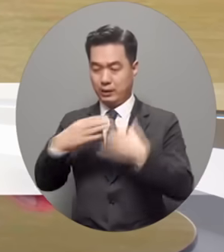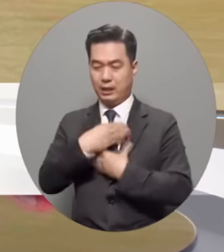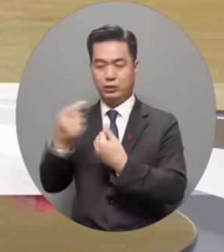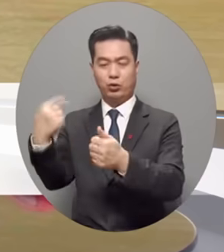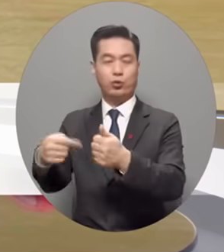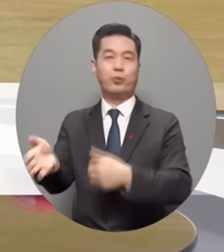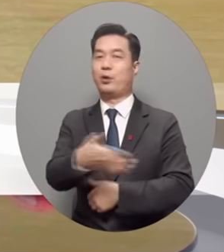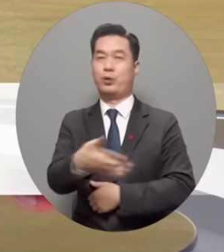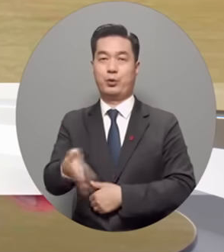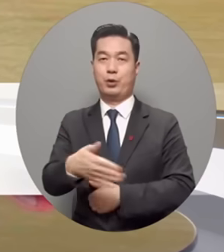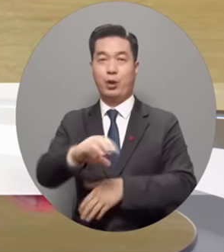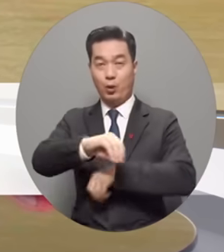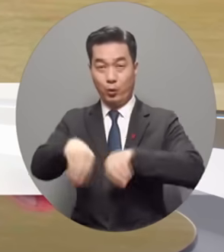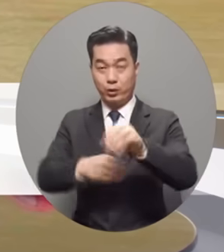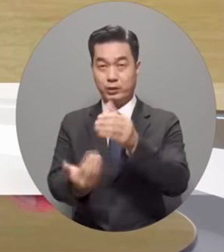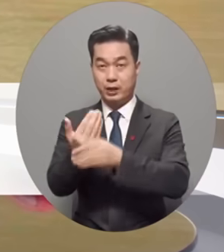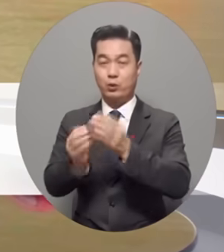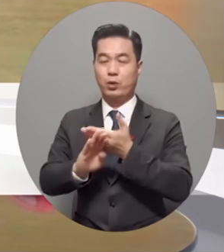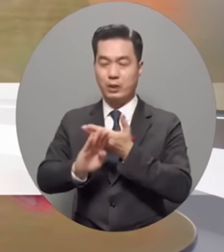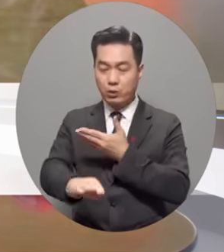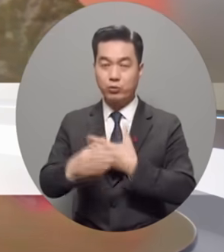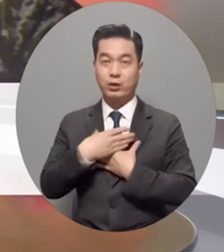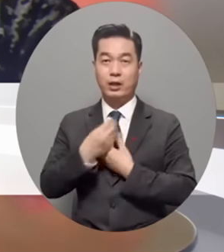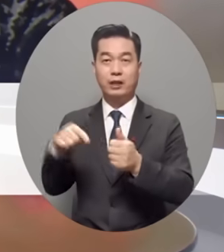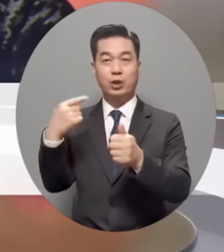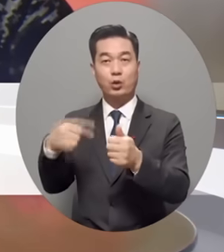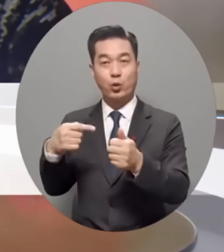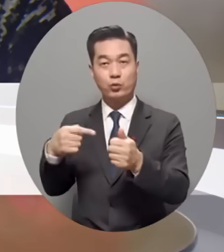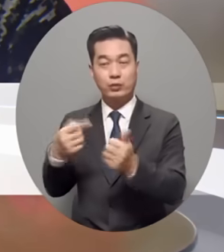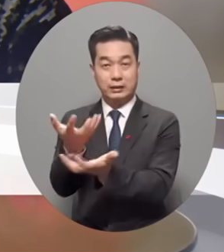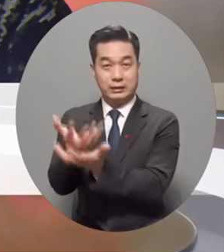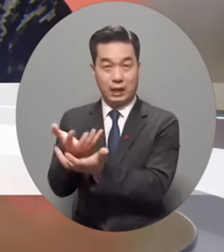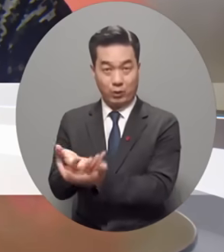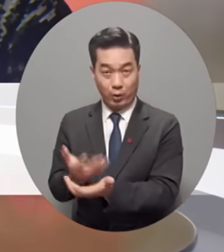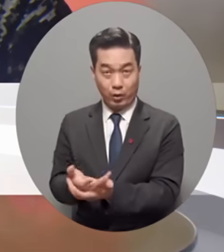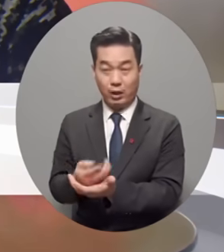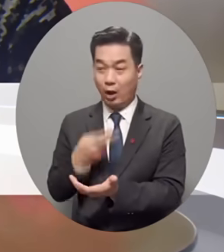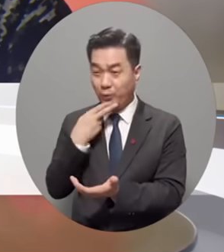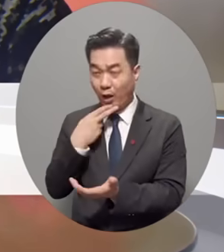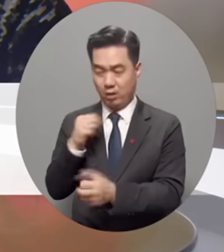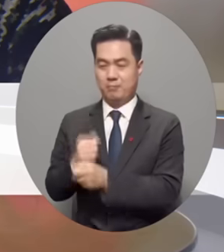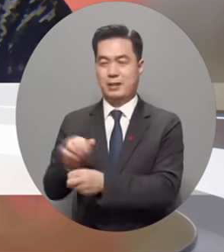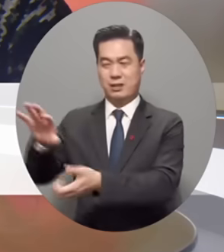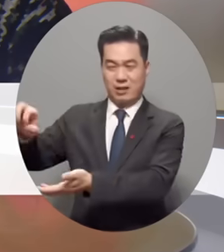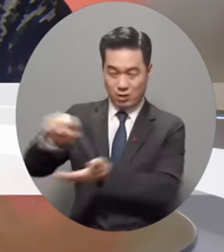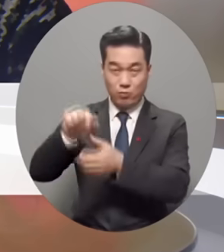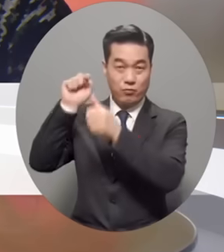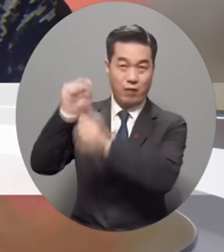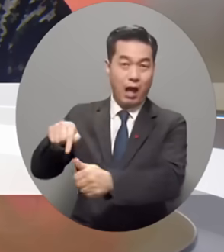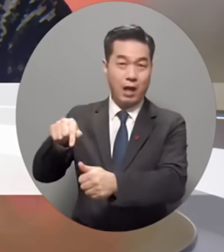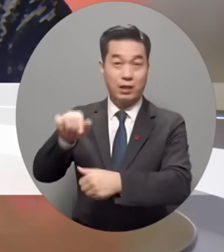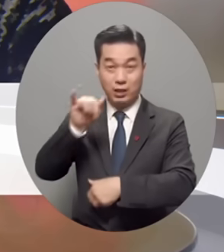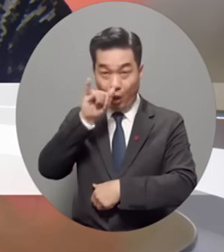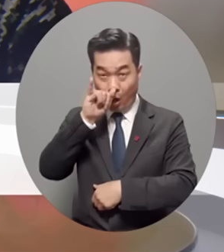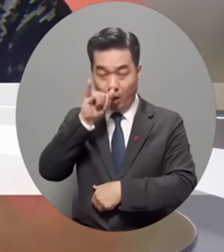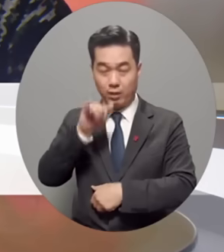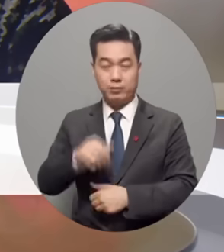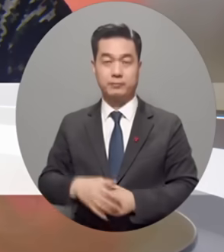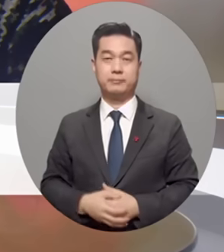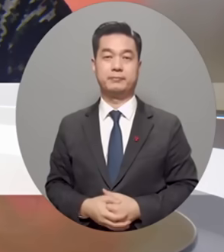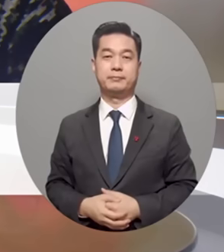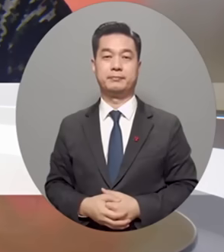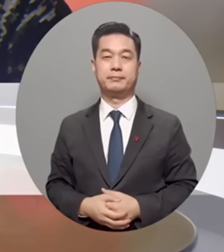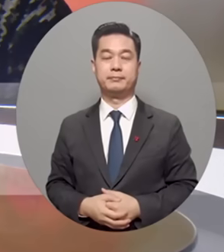없었고 오히려 사고 이후 안전교육을 한 자료를 없으면 만들어서 가져오라는 지시가 사단에서 내려왔다는